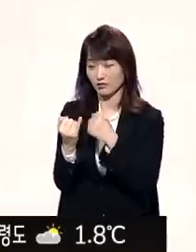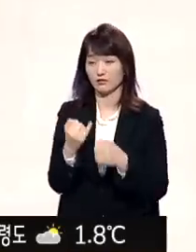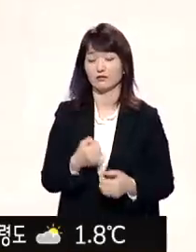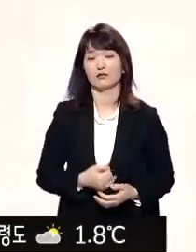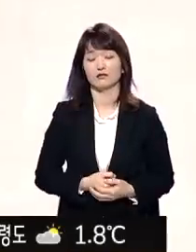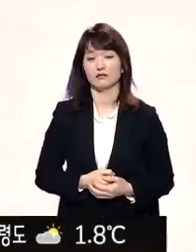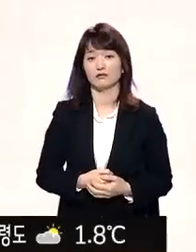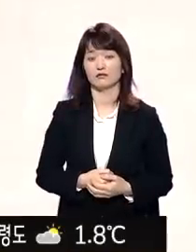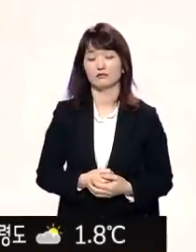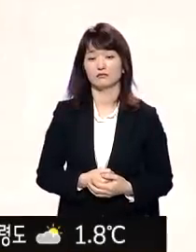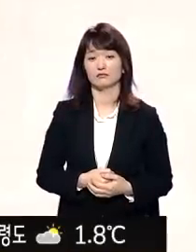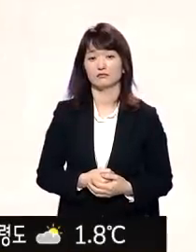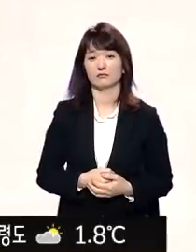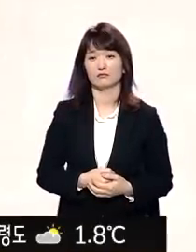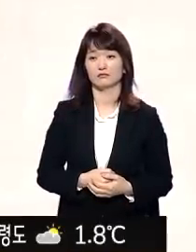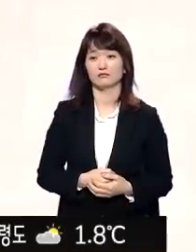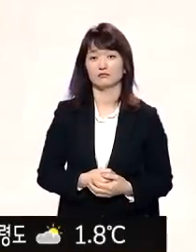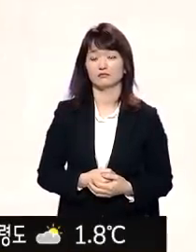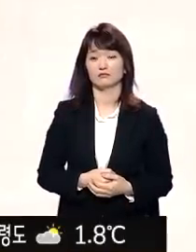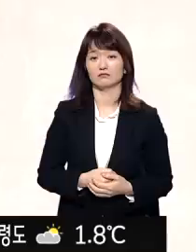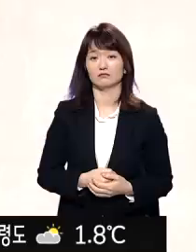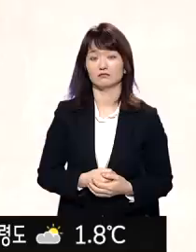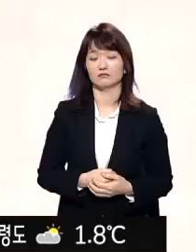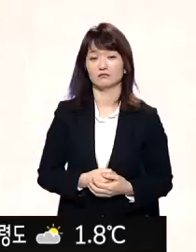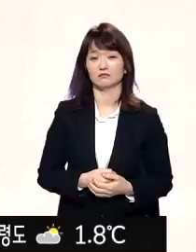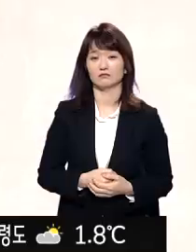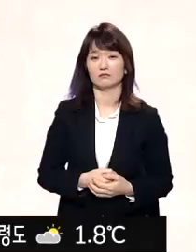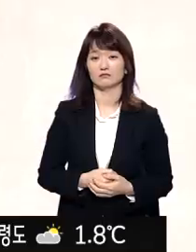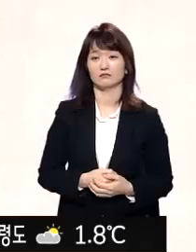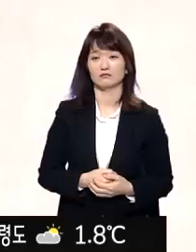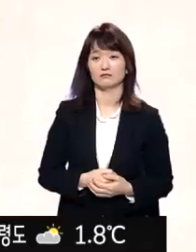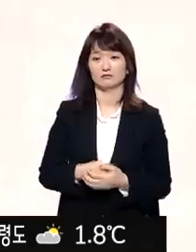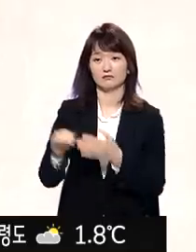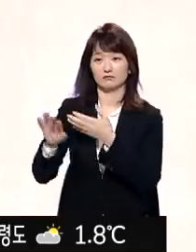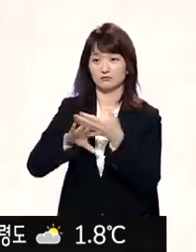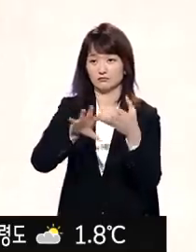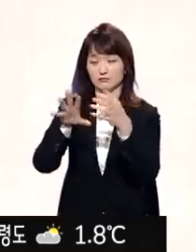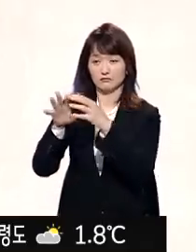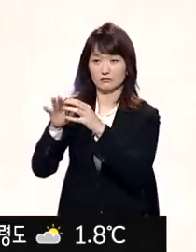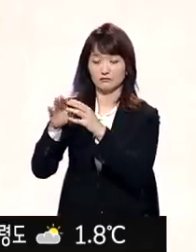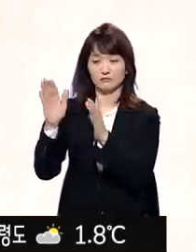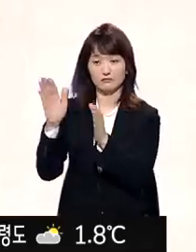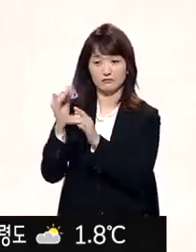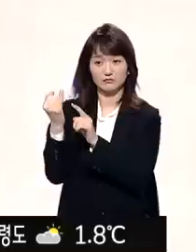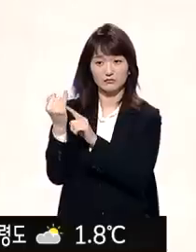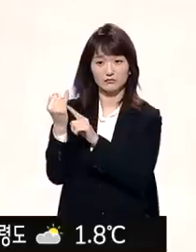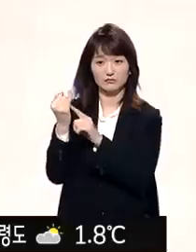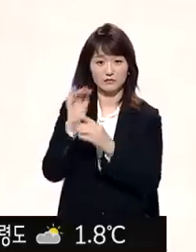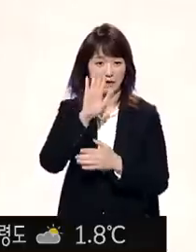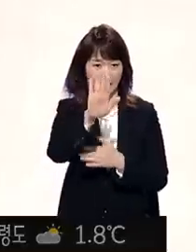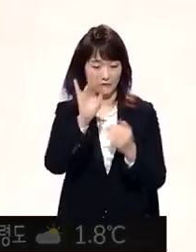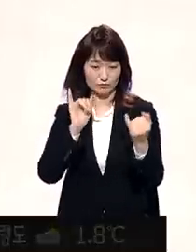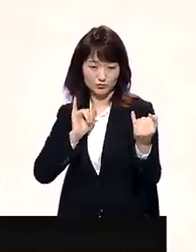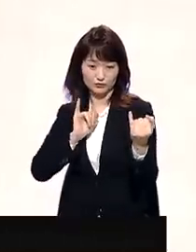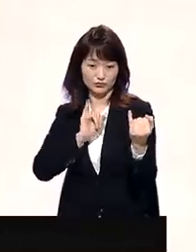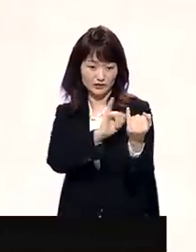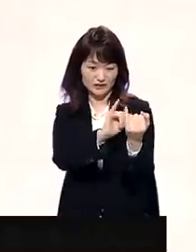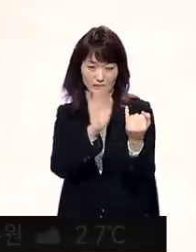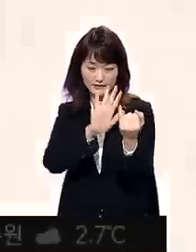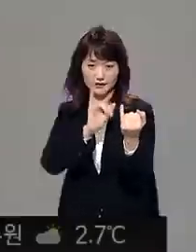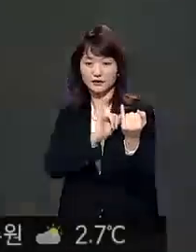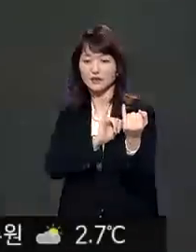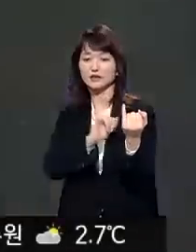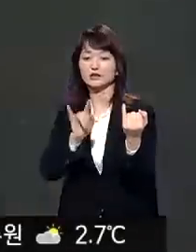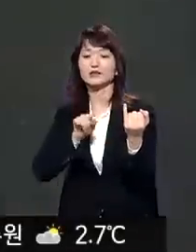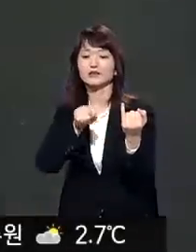했는데 또 지금 당시 현상 연상을 좀 보면 예. 유학생이 앞이 아닌 옆을 지나가고 있었는 거예요. 그래서 길을 막았다고